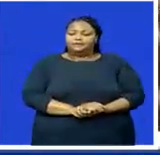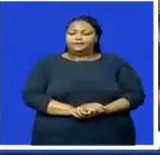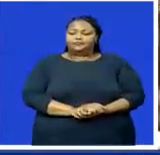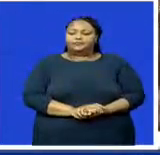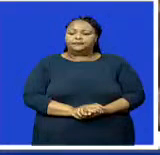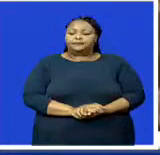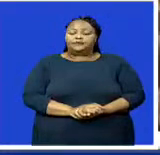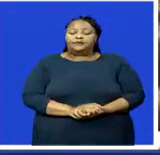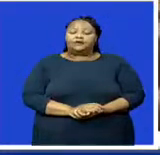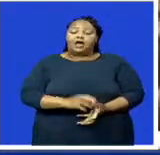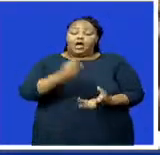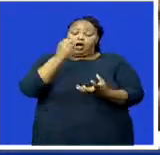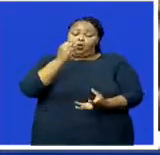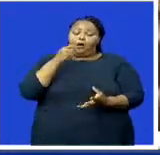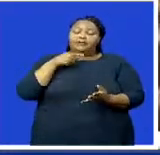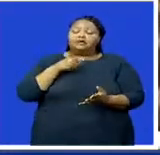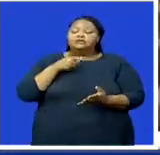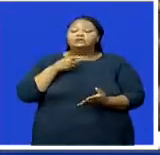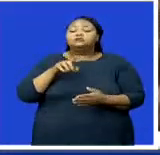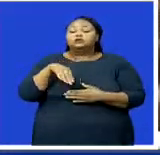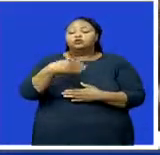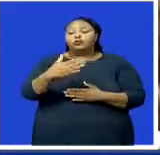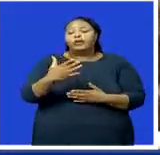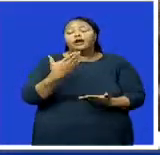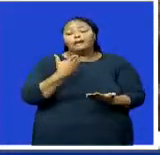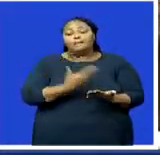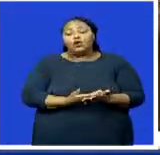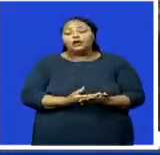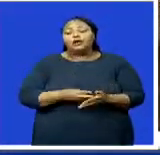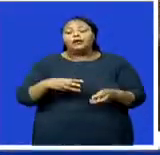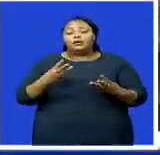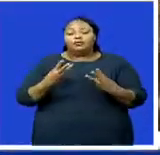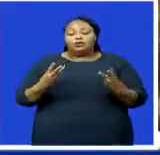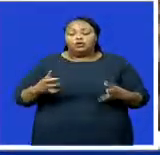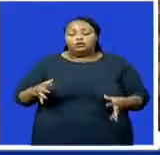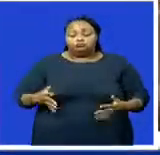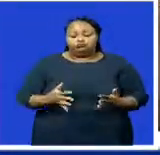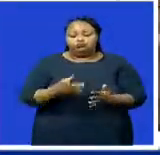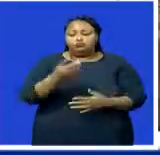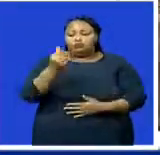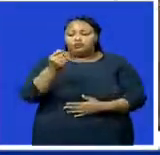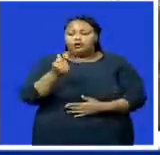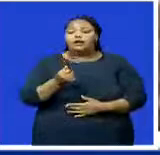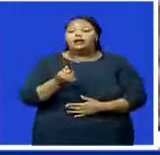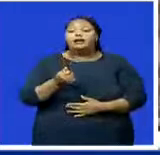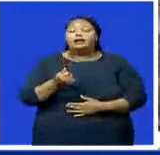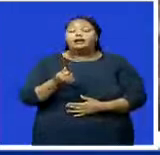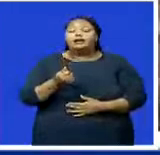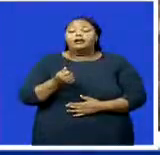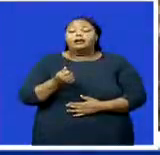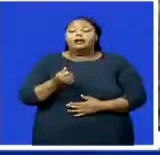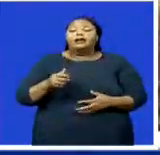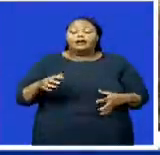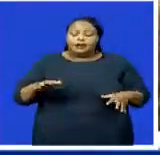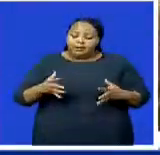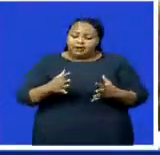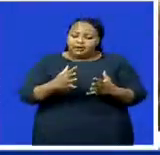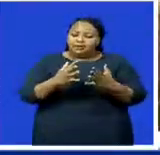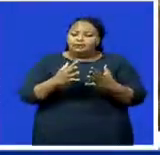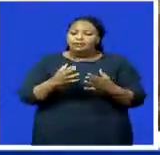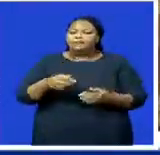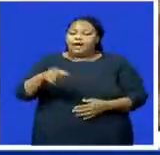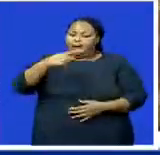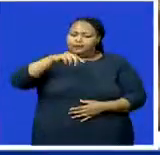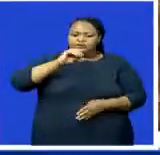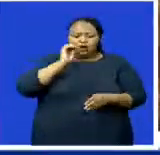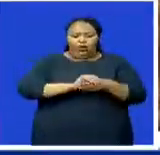abalimi imali nabo ke bayaqhubeka nokutibuyisa ngokuthembeka leto imali lite letinye tilimo atike ntikahle ngenxa yetimvula